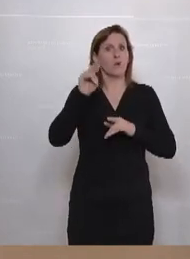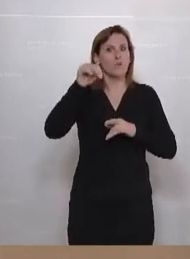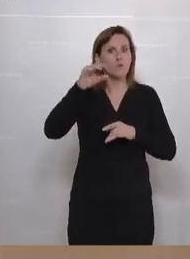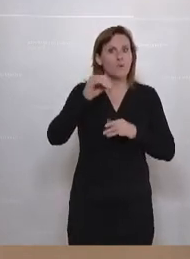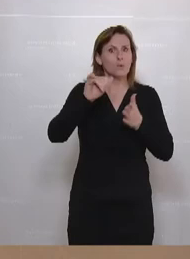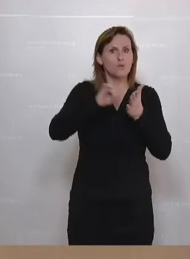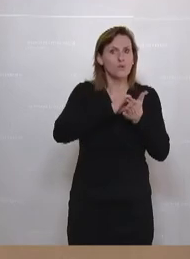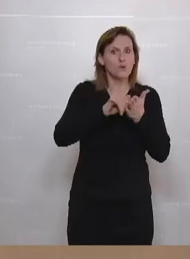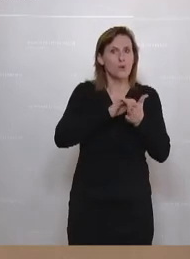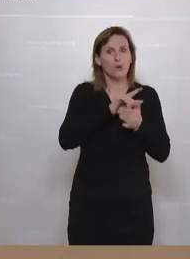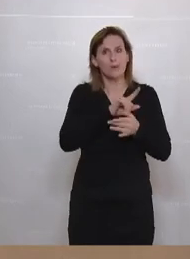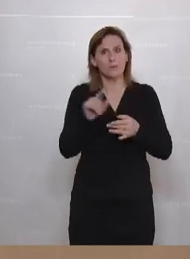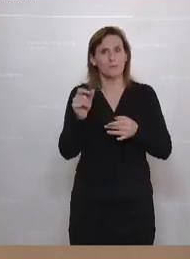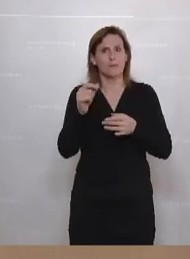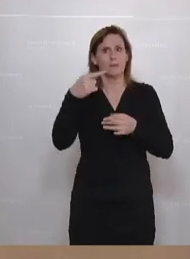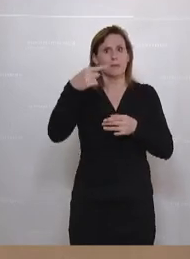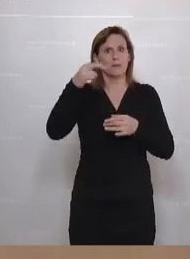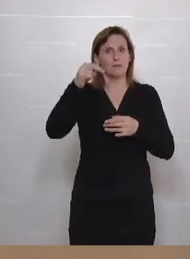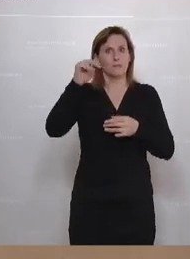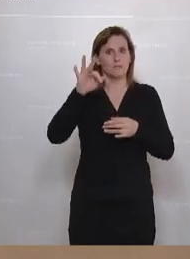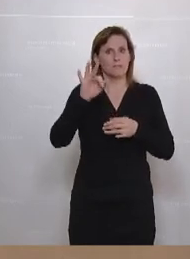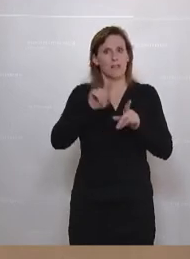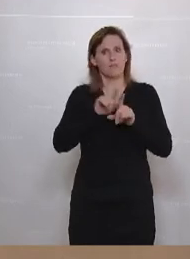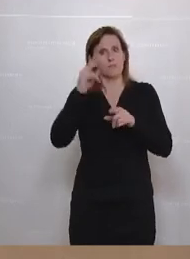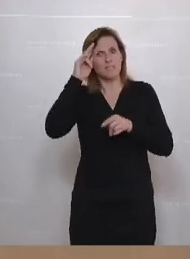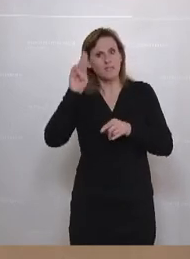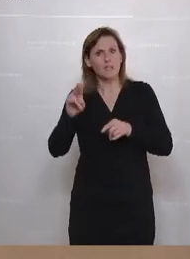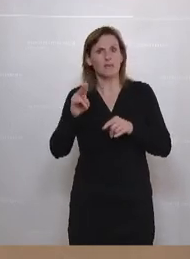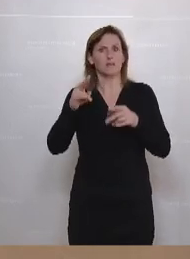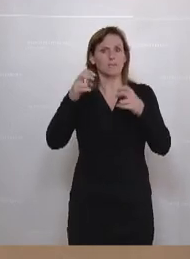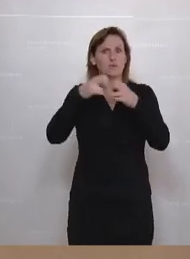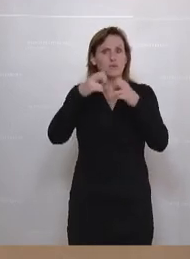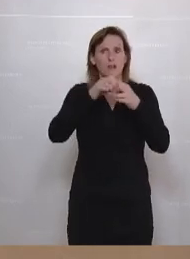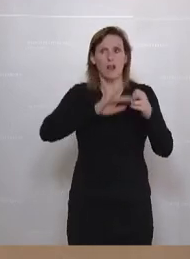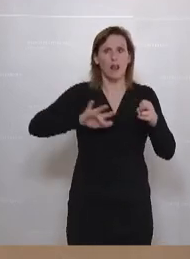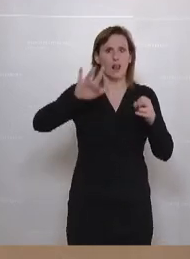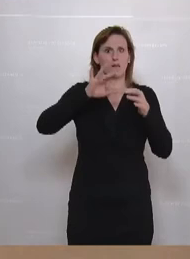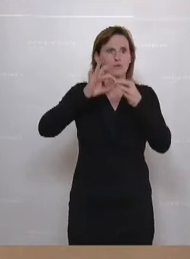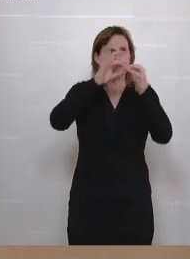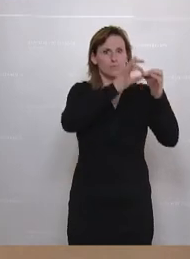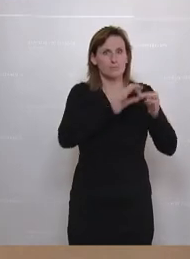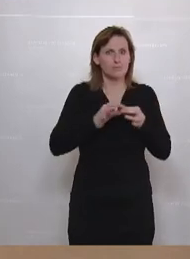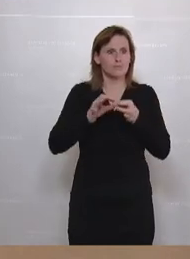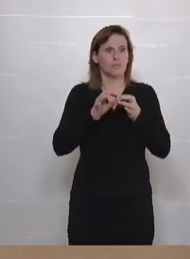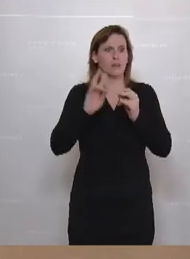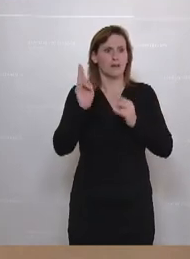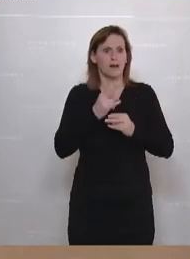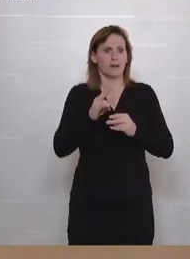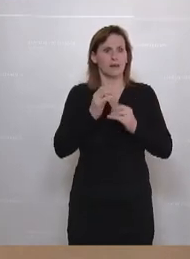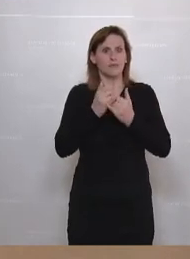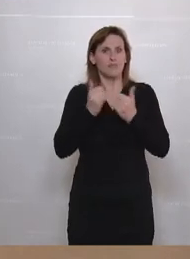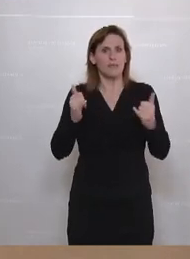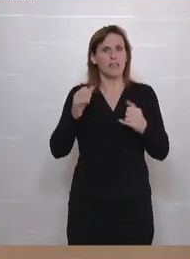bis Genf, bis Wien, bis Brüssel, Europäische Union, tätig werden. Es kann nicht sein, dass eine Militärjunta quasi